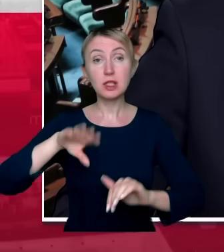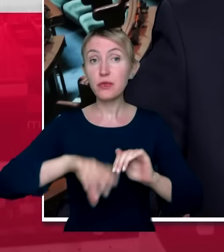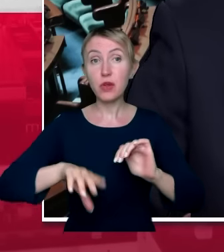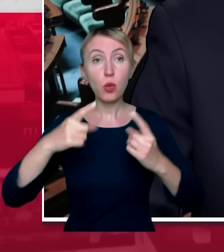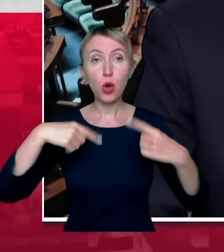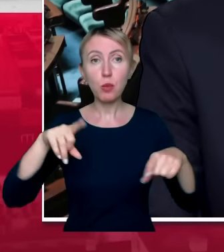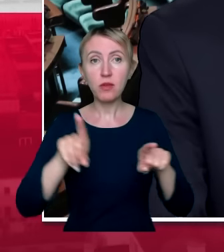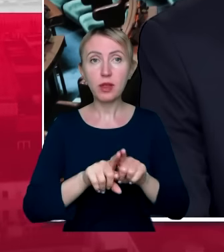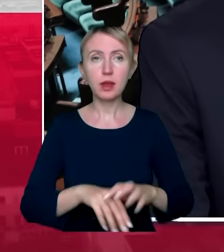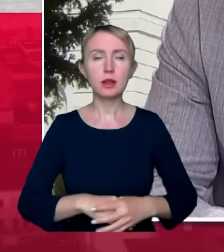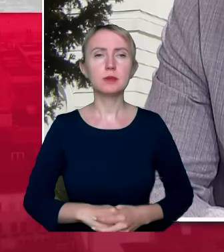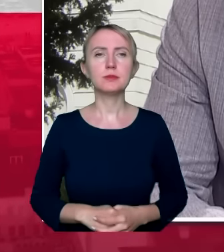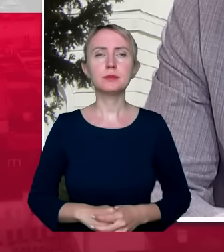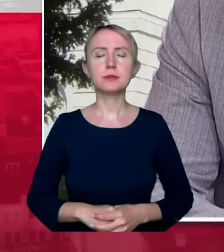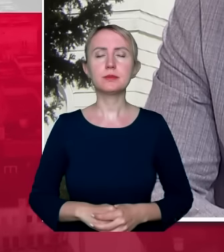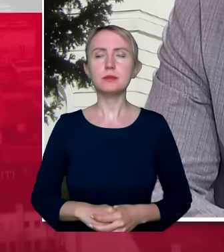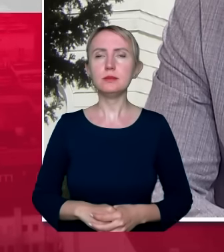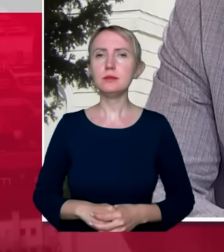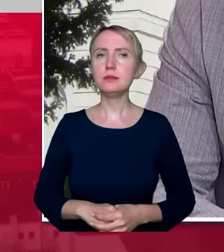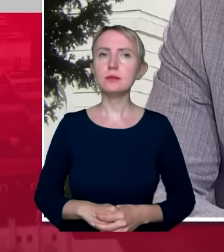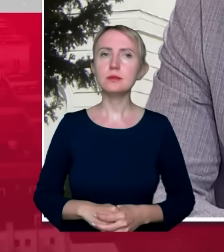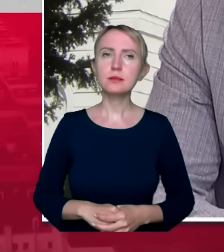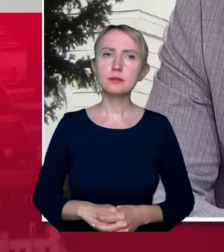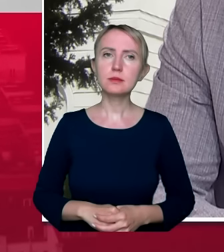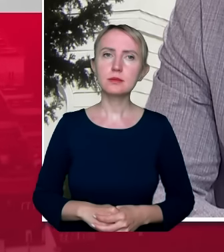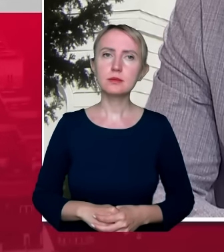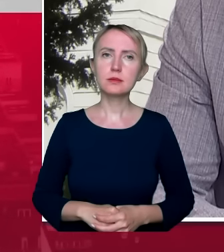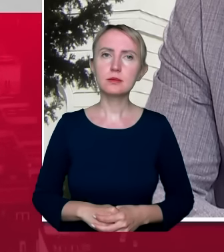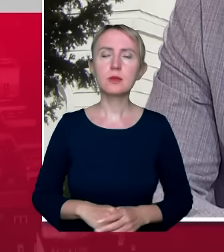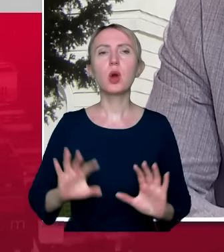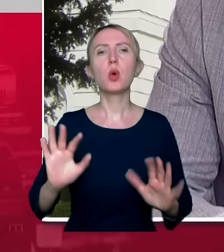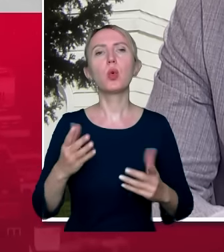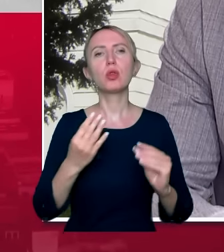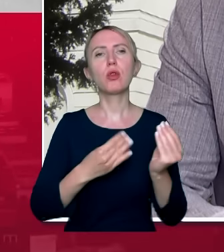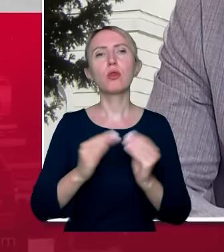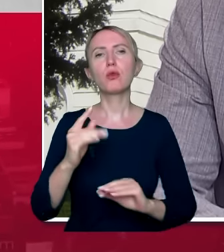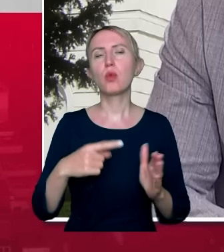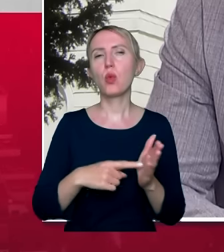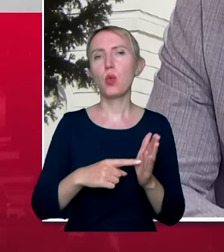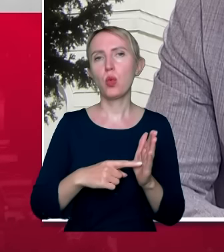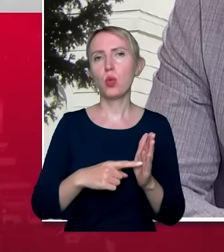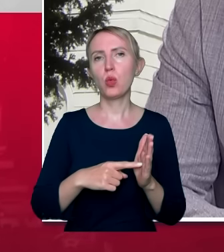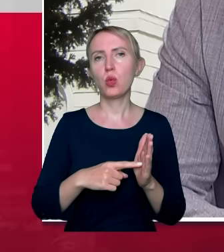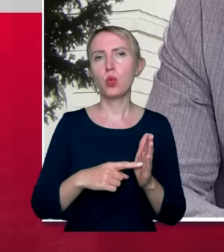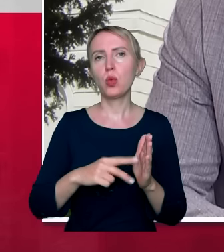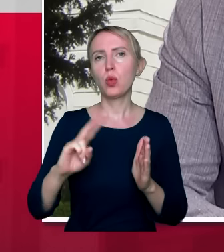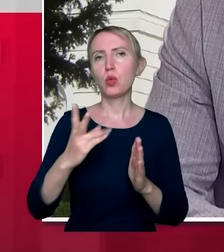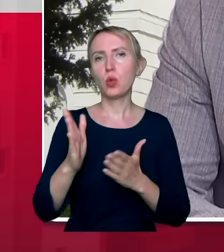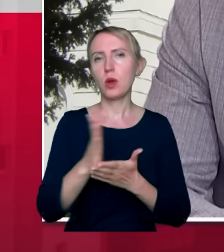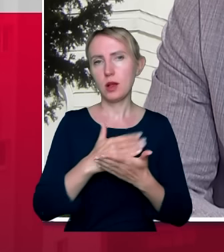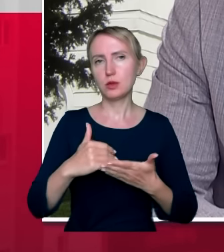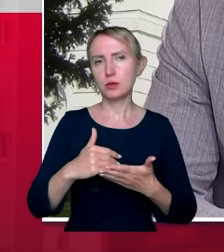obywateli? Że to bardziej to chodzi o ten drugi, że tak powiem, punkt, który pan